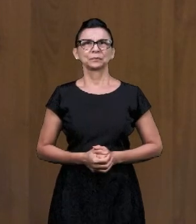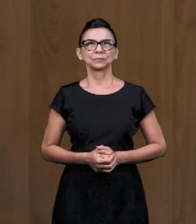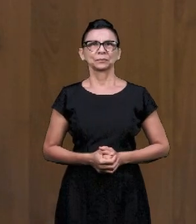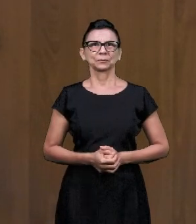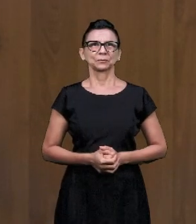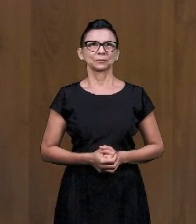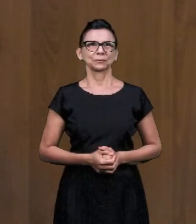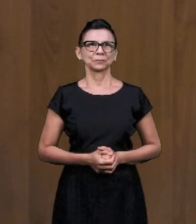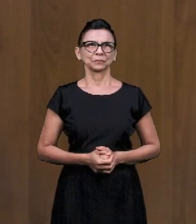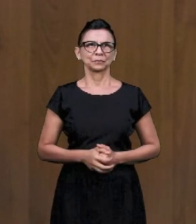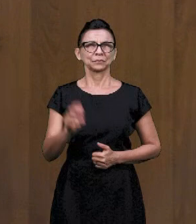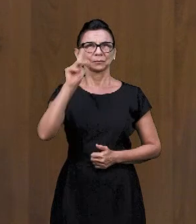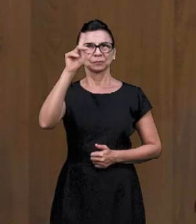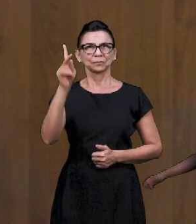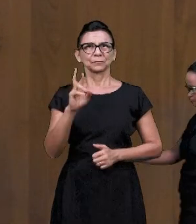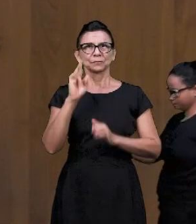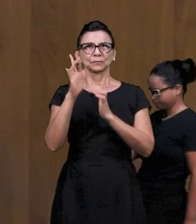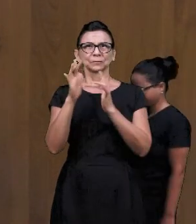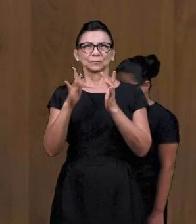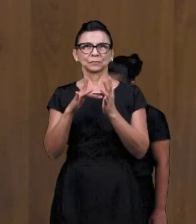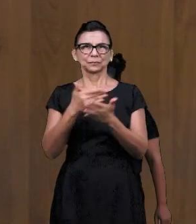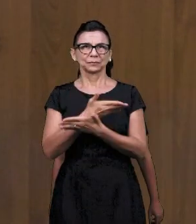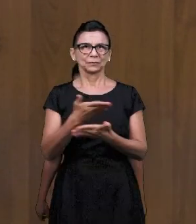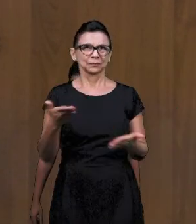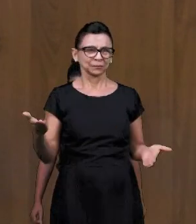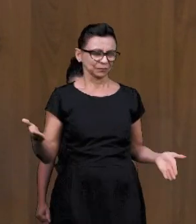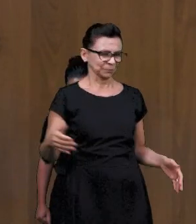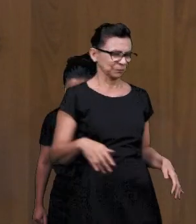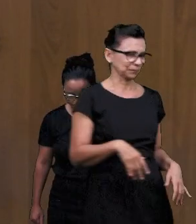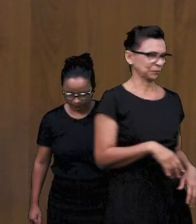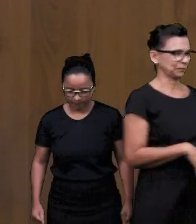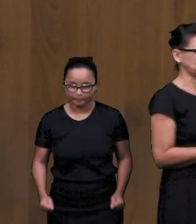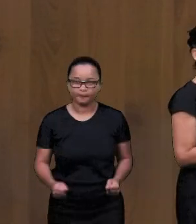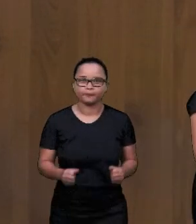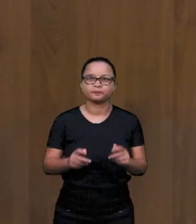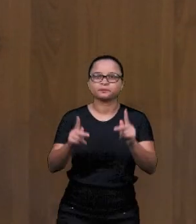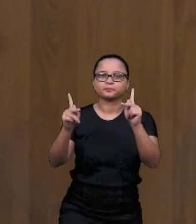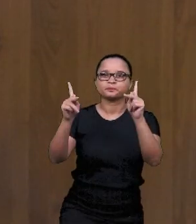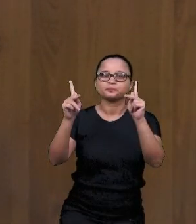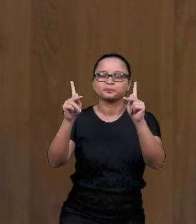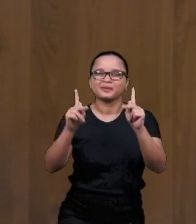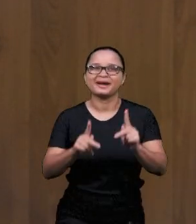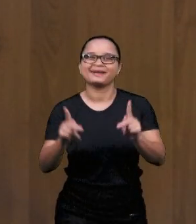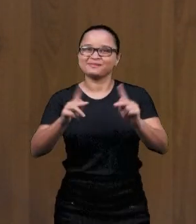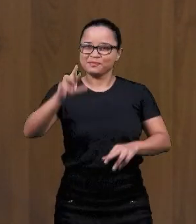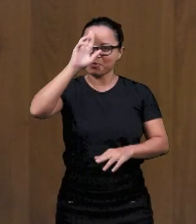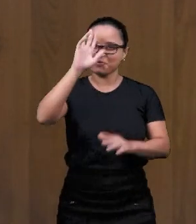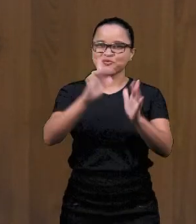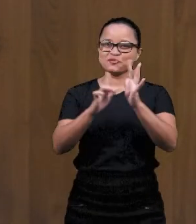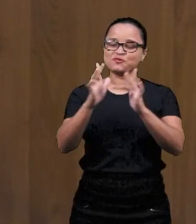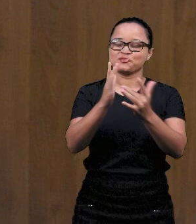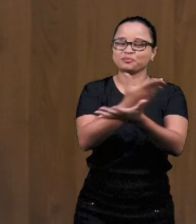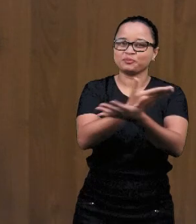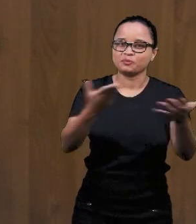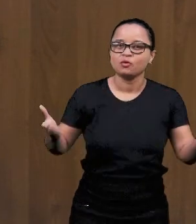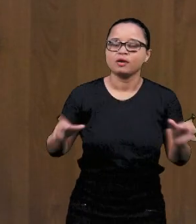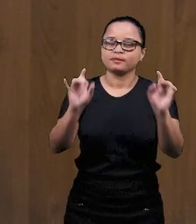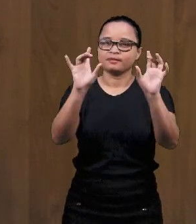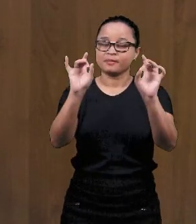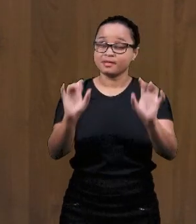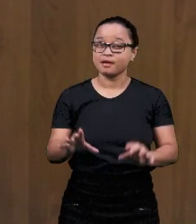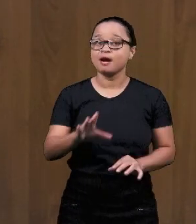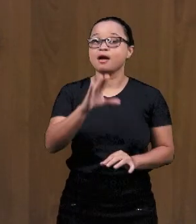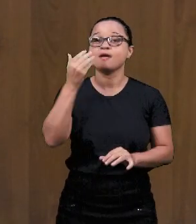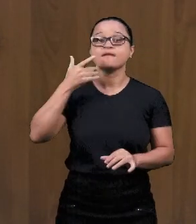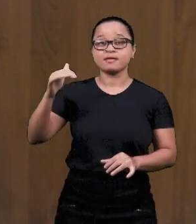La paix du Seigneur Jésus à tous, en spécial les enfants, intermédiaires et adolescents. Aujourd'hui, nous continuons à étudier